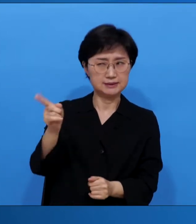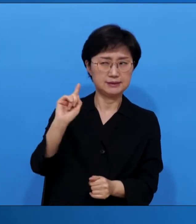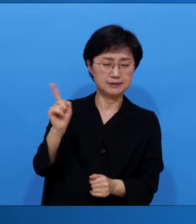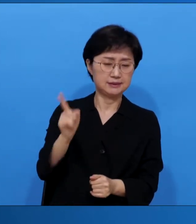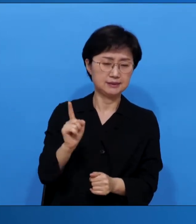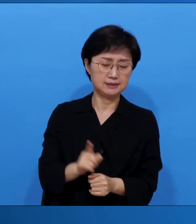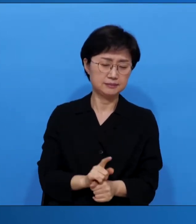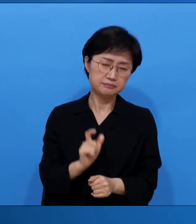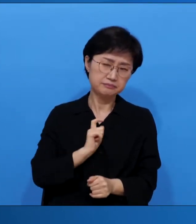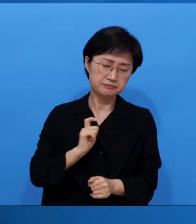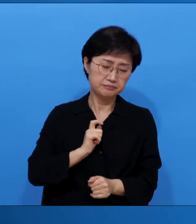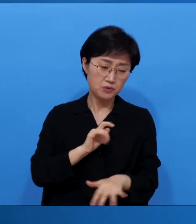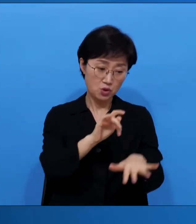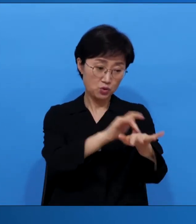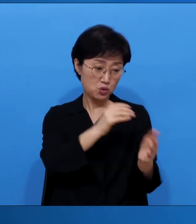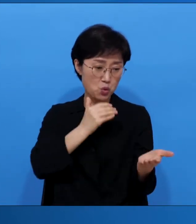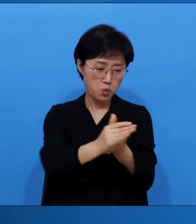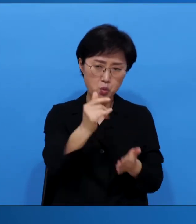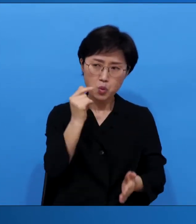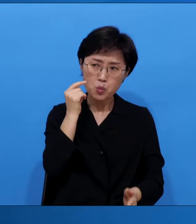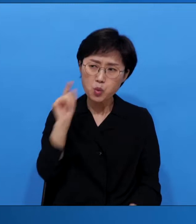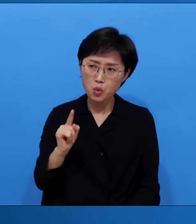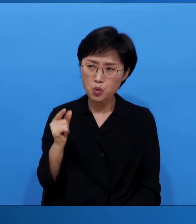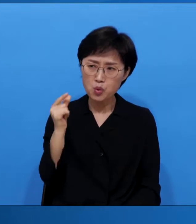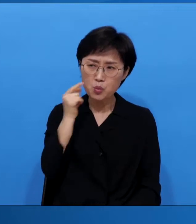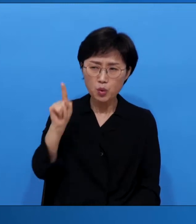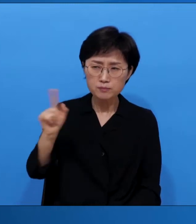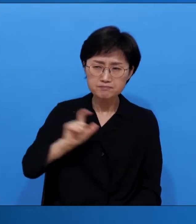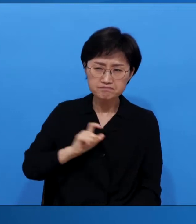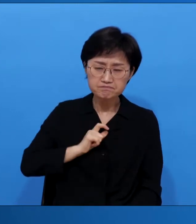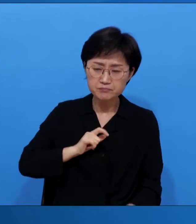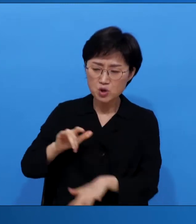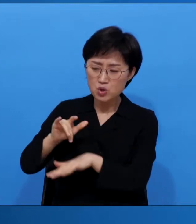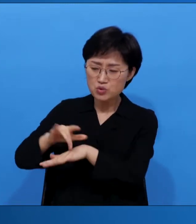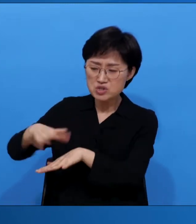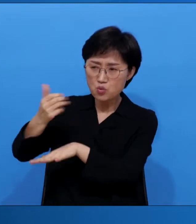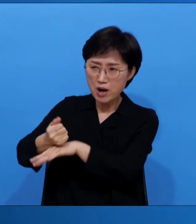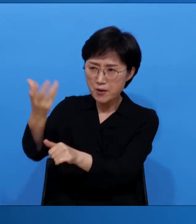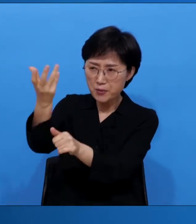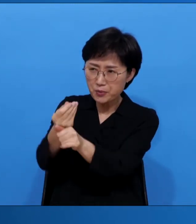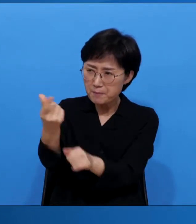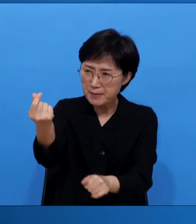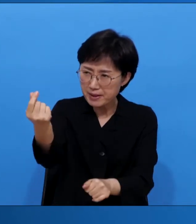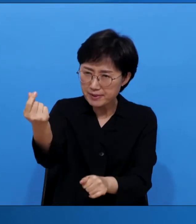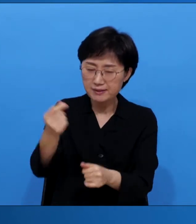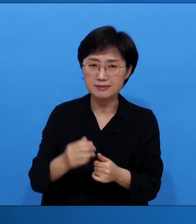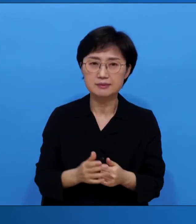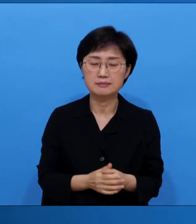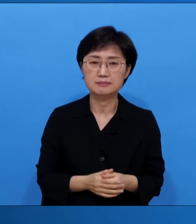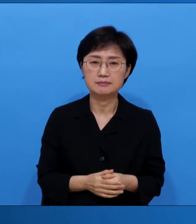저렇게 쫓아내느냐 Otherwise, how would he be able to chase out those evil spirits? 이렇게 얘기했어요. That's what they said.